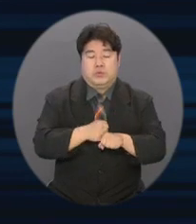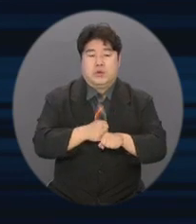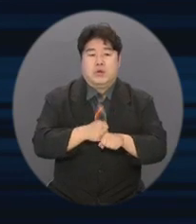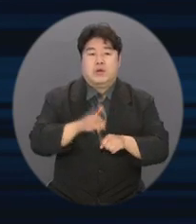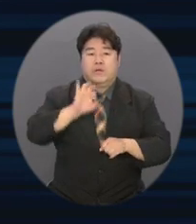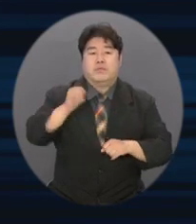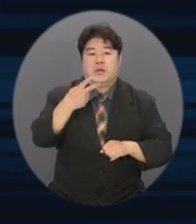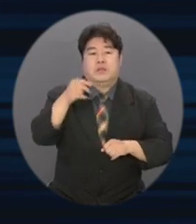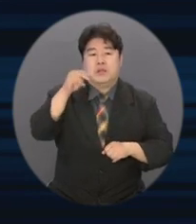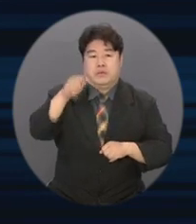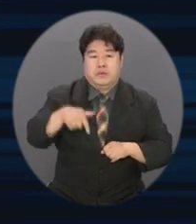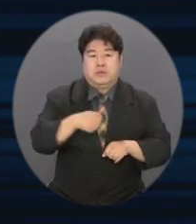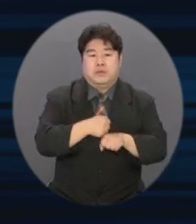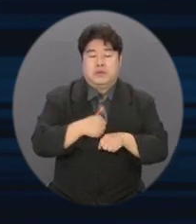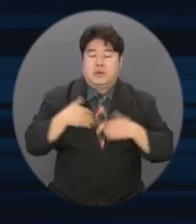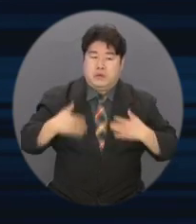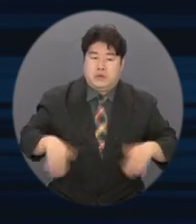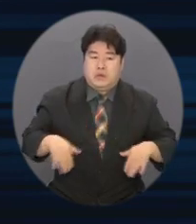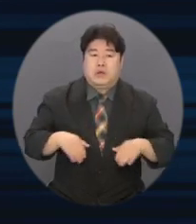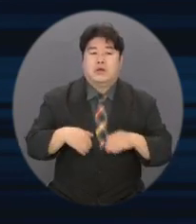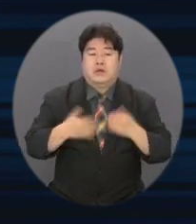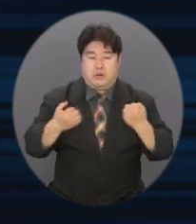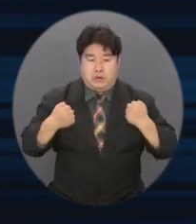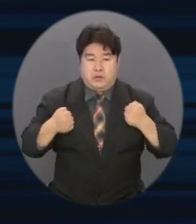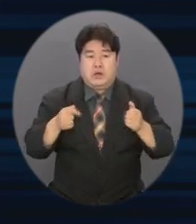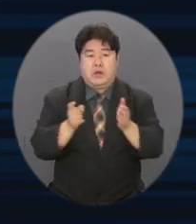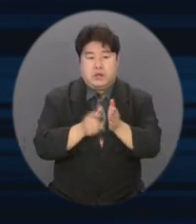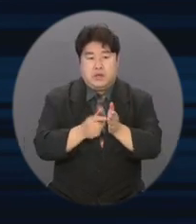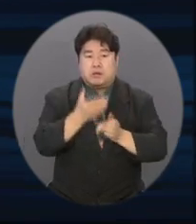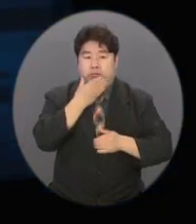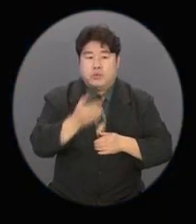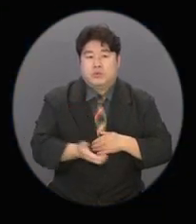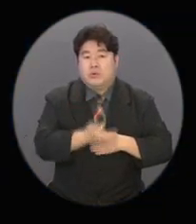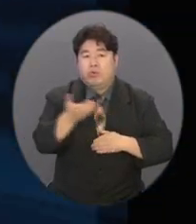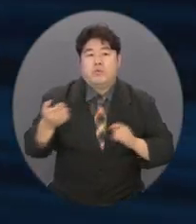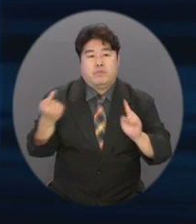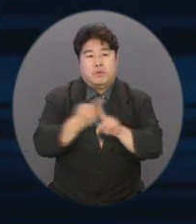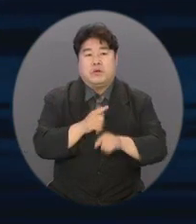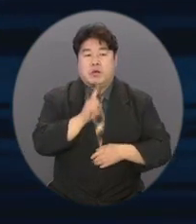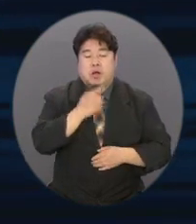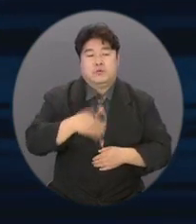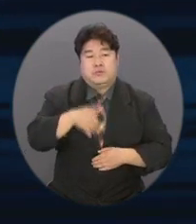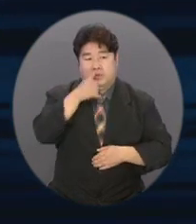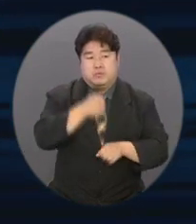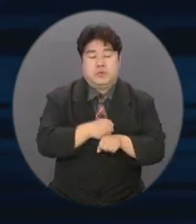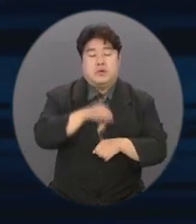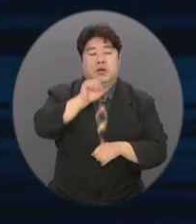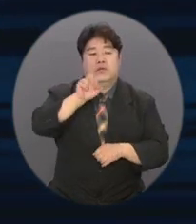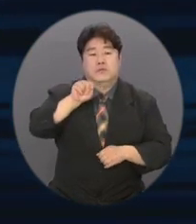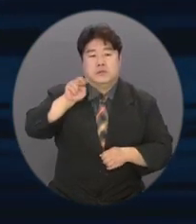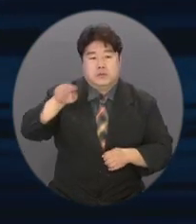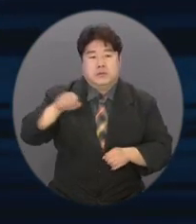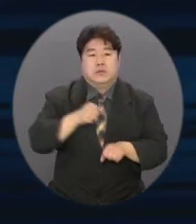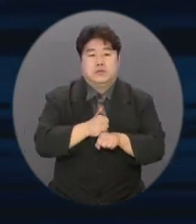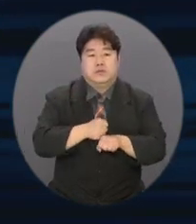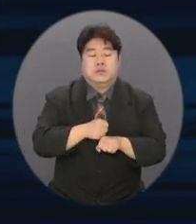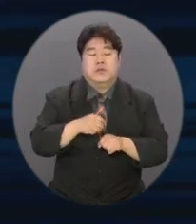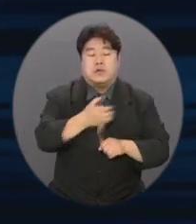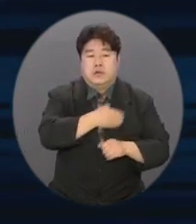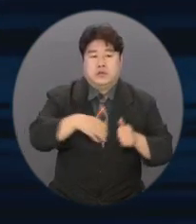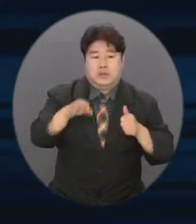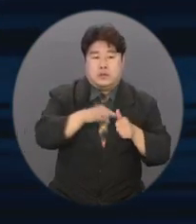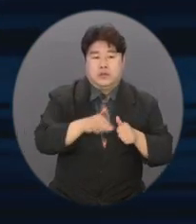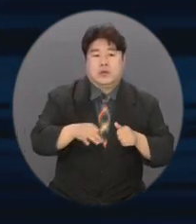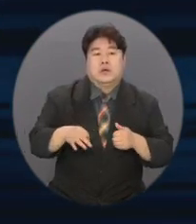취약계층의 건강과 긴급 복지 로 옮겨간 것을 알 수 있었습니다 sns 에서는 연금소득